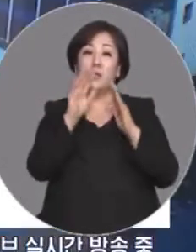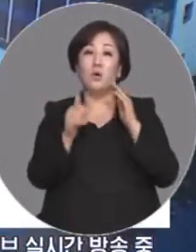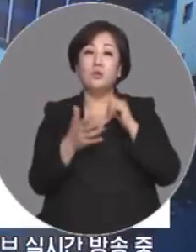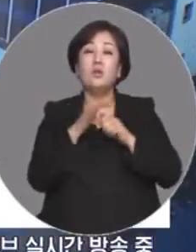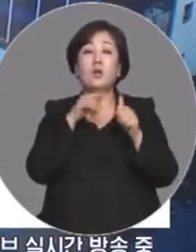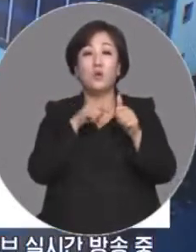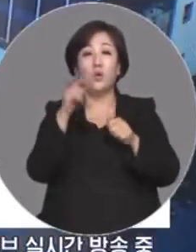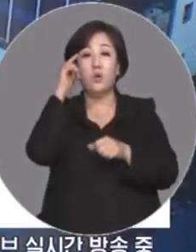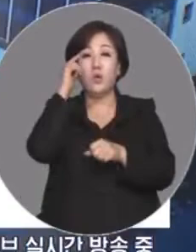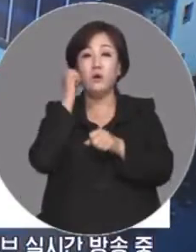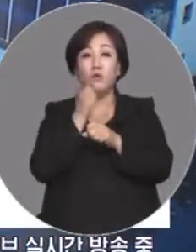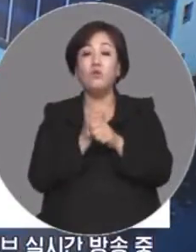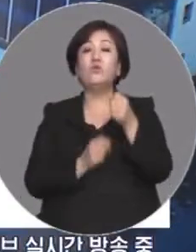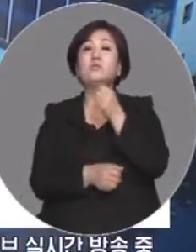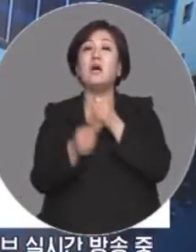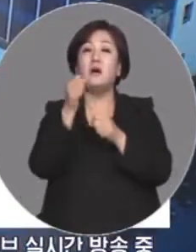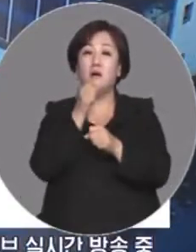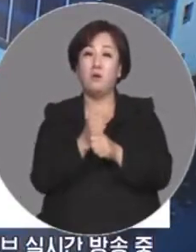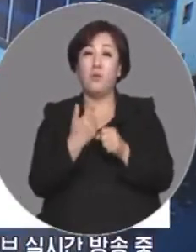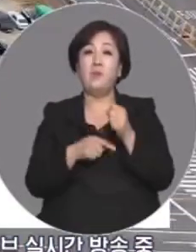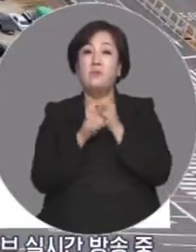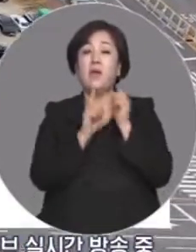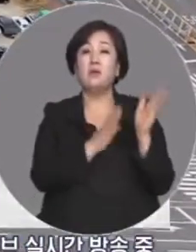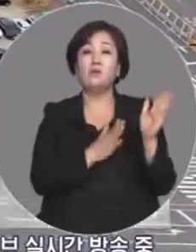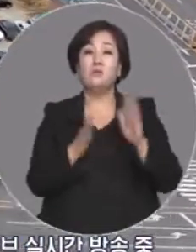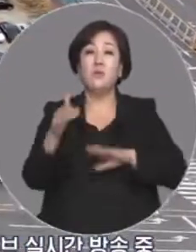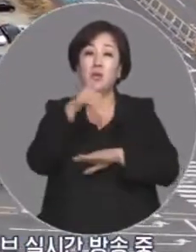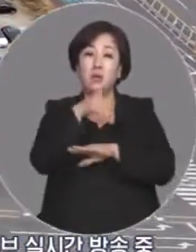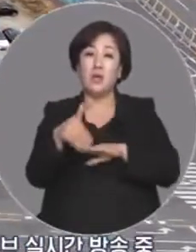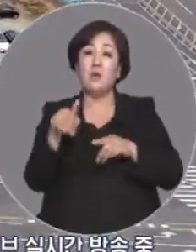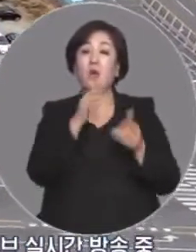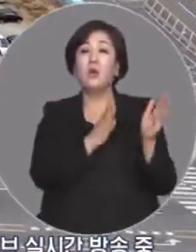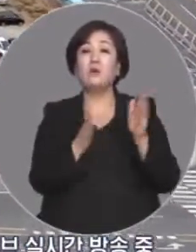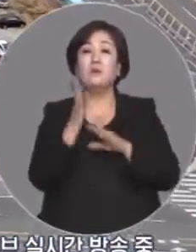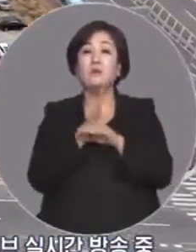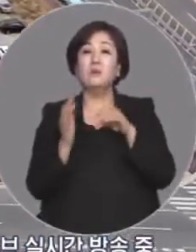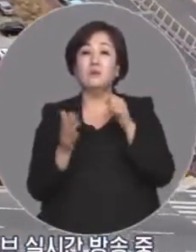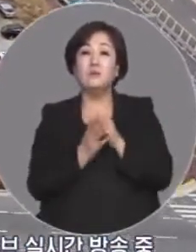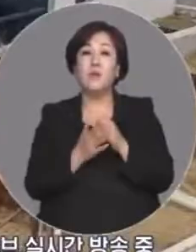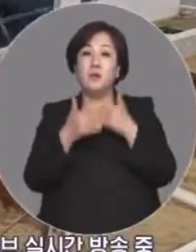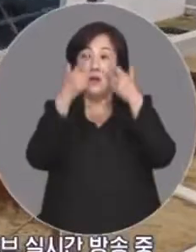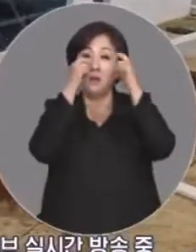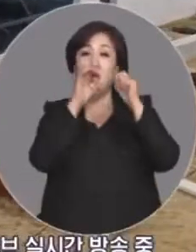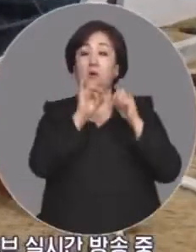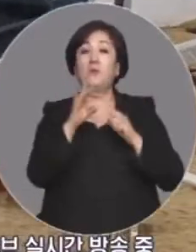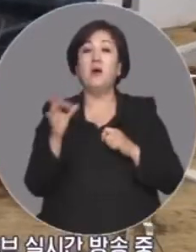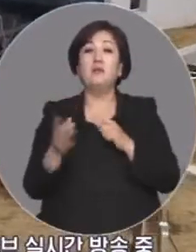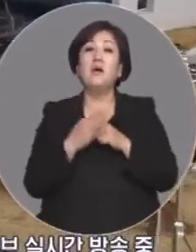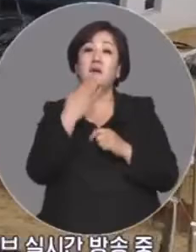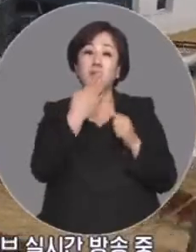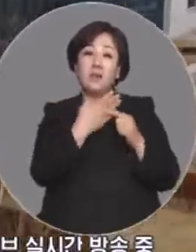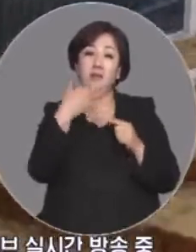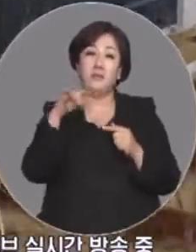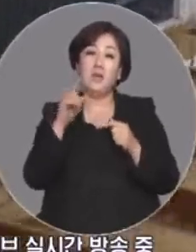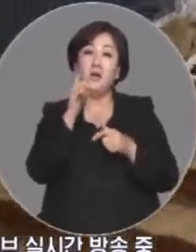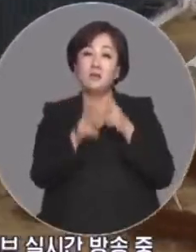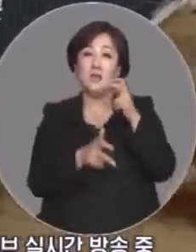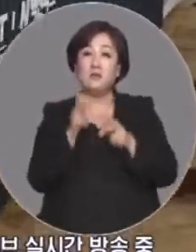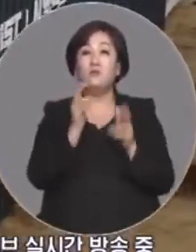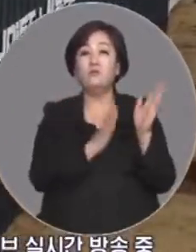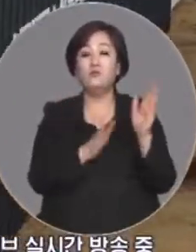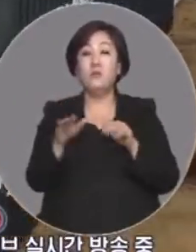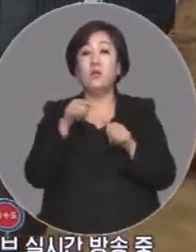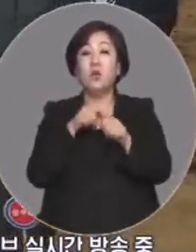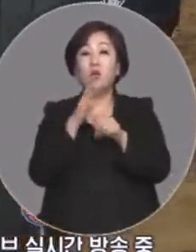교육과 연구, 창업까지 이어지는 생태계 조성을 하고 있습니다. 지역 대학들이 4차 산업혁명을 이끌 인재 육성에 잇따라